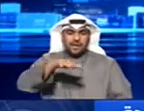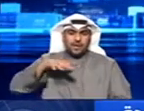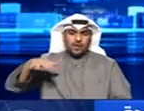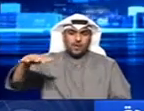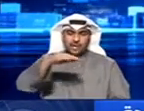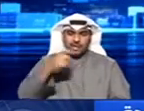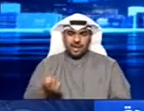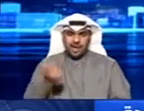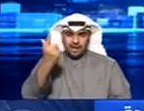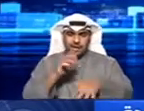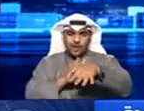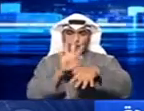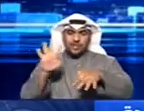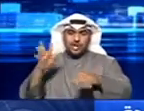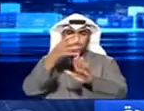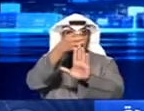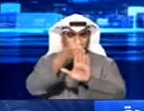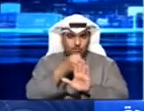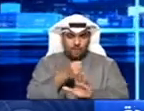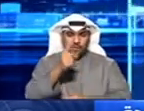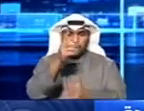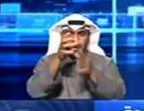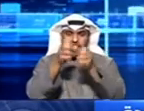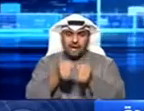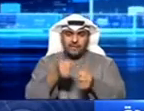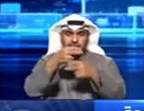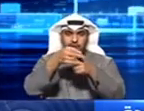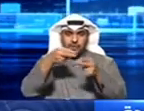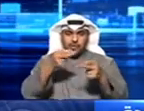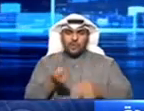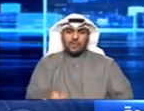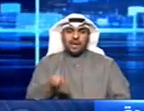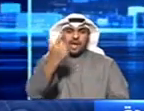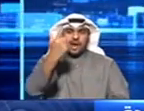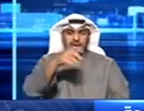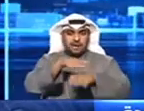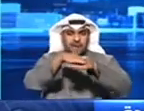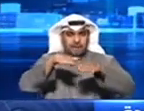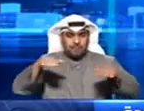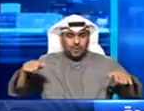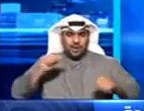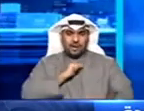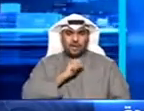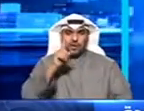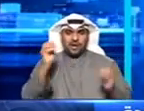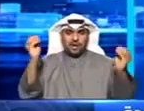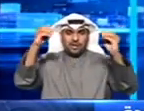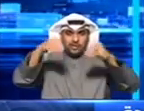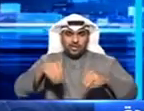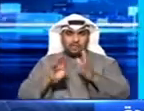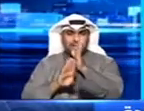الغالي وشعبنا الوفي، وأن يحفظ لكويتنا الغالية أمنها ورخائها، وأن يديم عليها